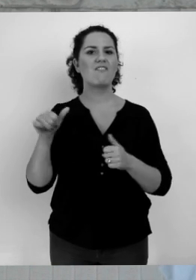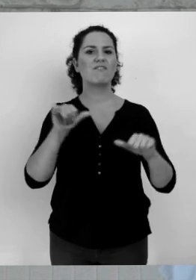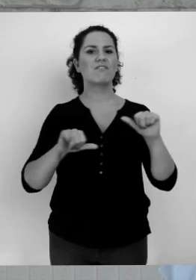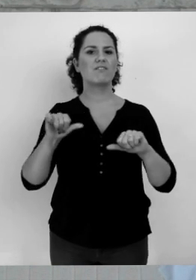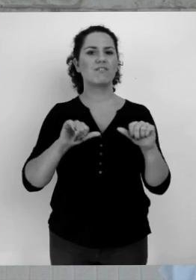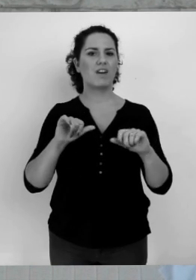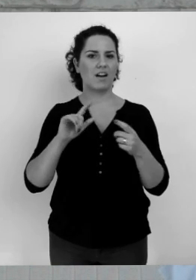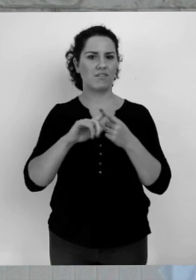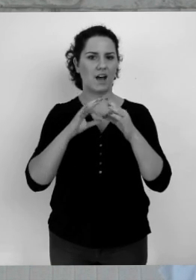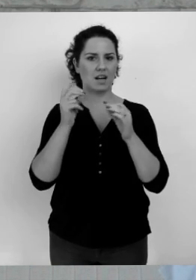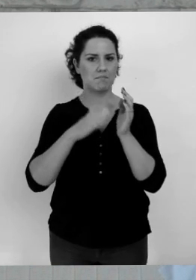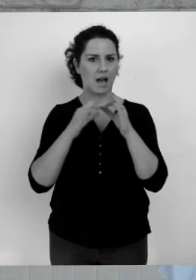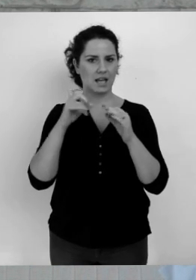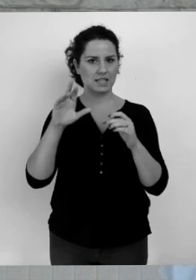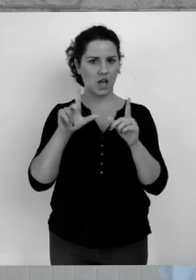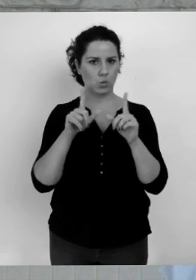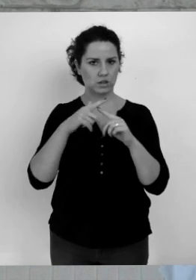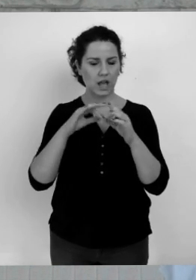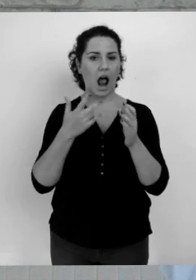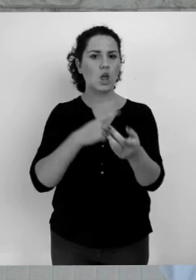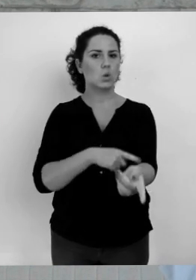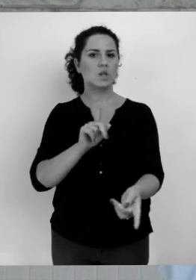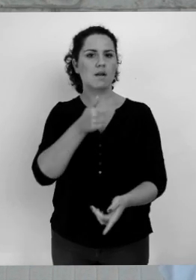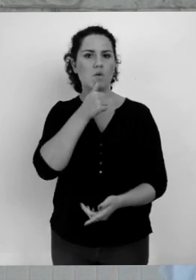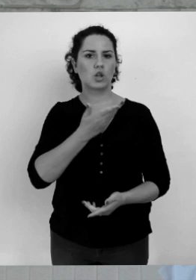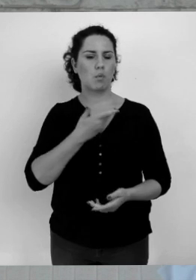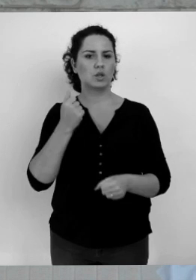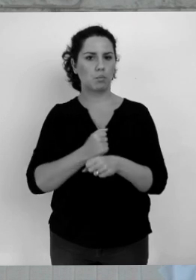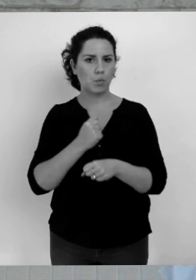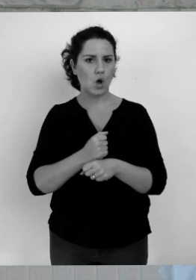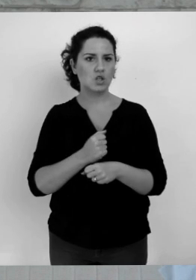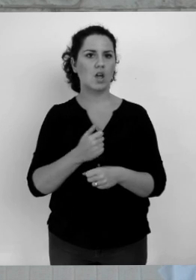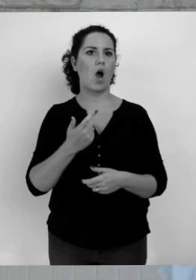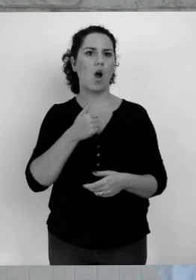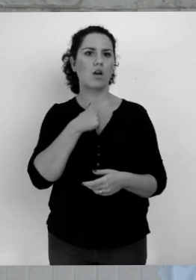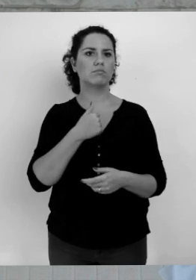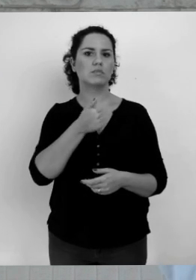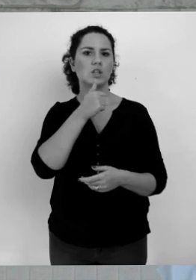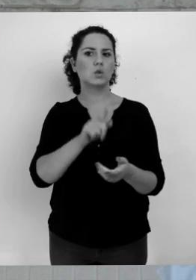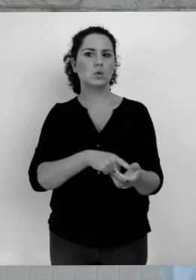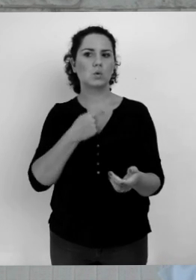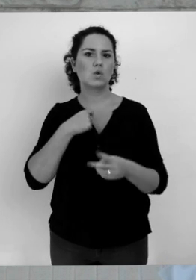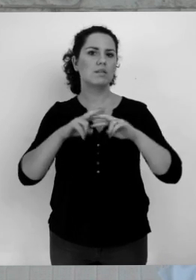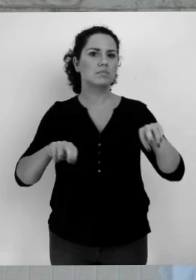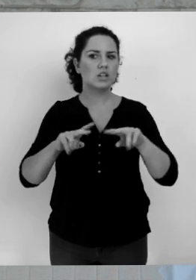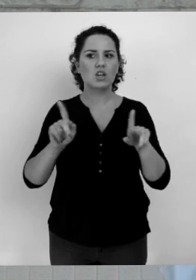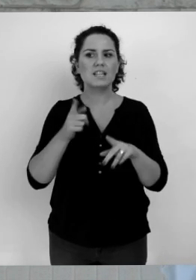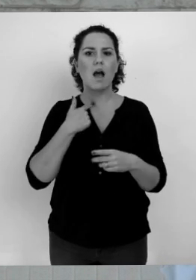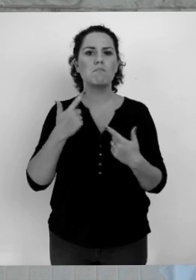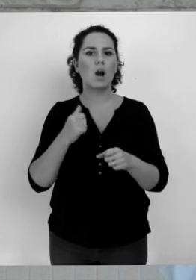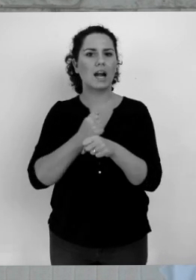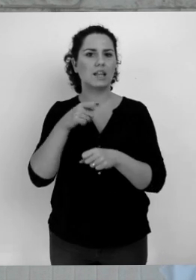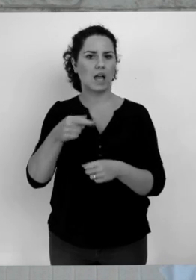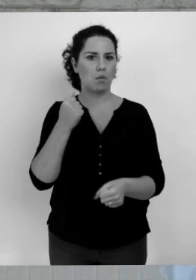I kako dugo nisam mogla dobiti taj posao. I dugo sam tražila i nisam mogla raditi